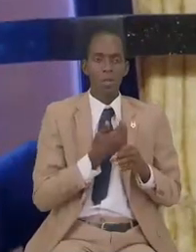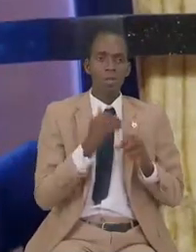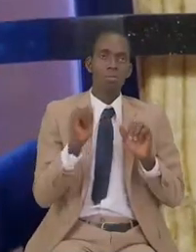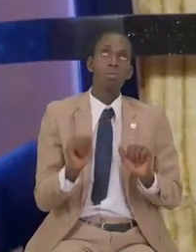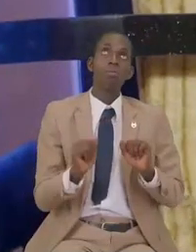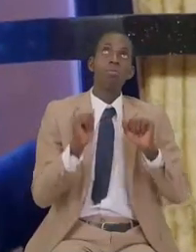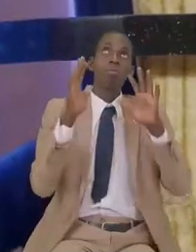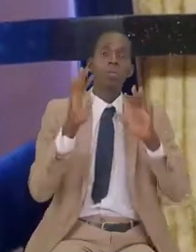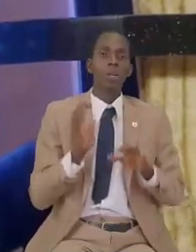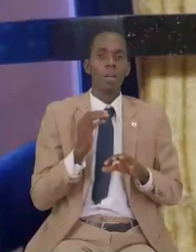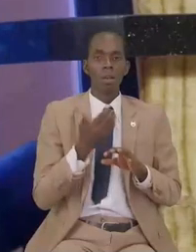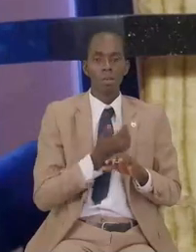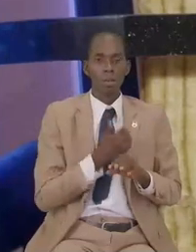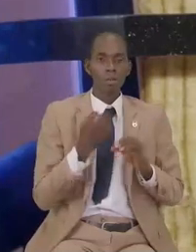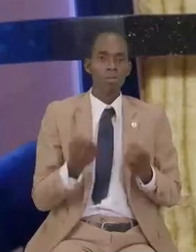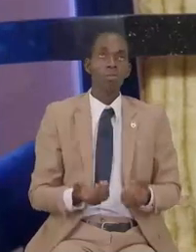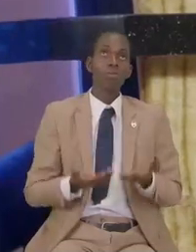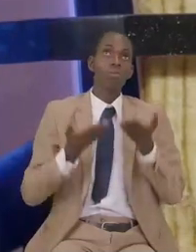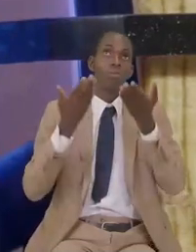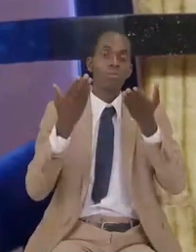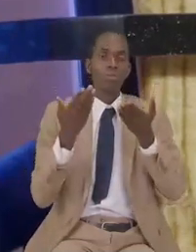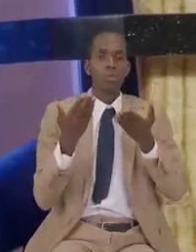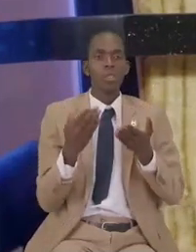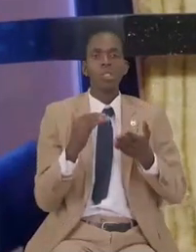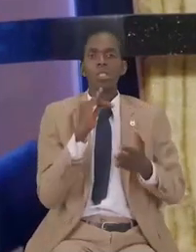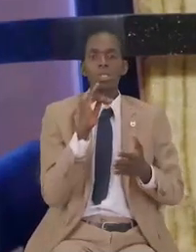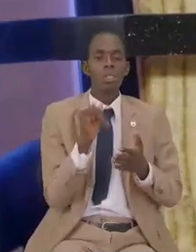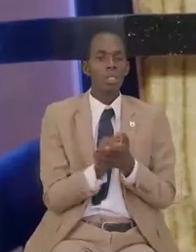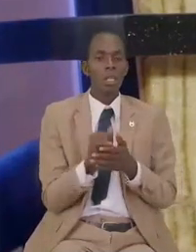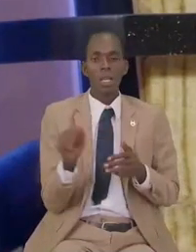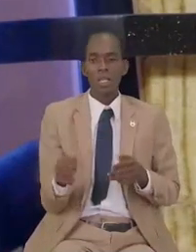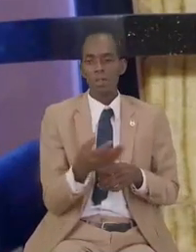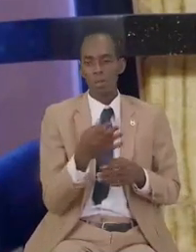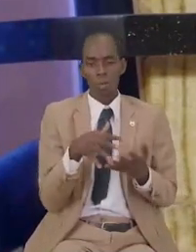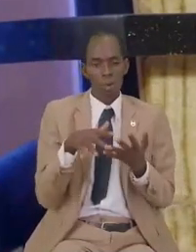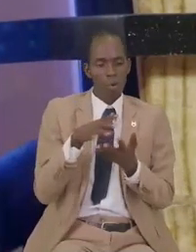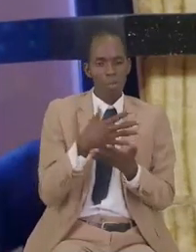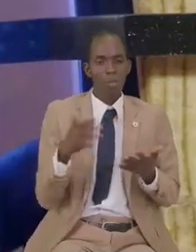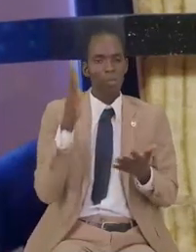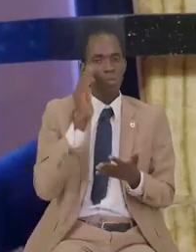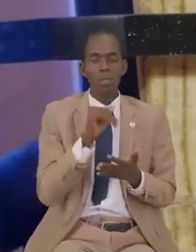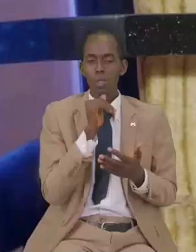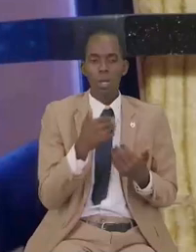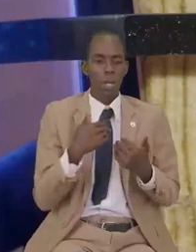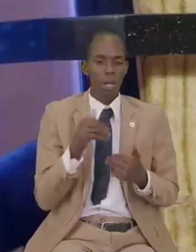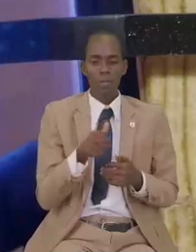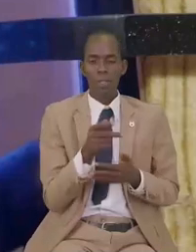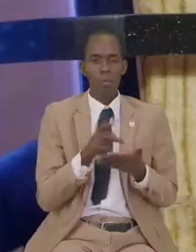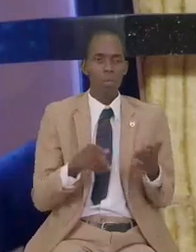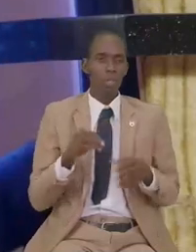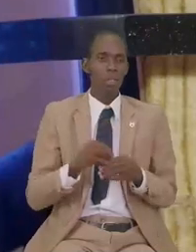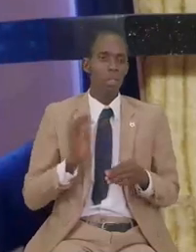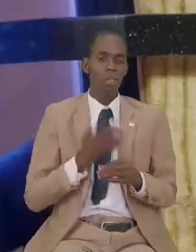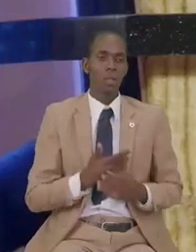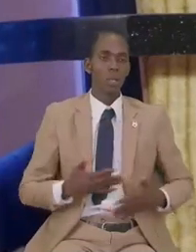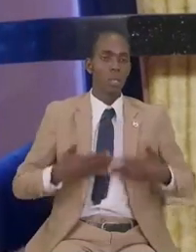consécration, notre dévotion, notre consécration, c'est que aucune de ces choses ne fasse partie de notre vie